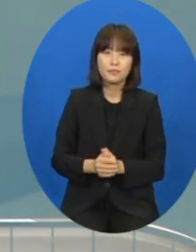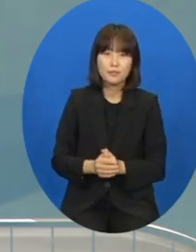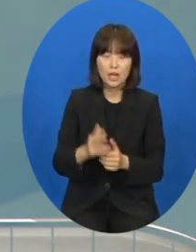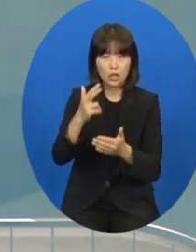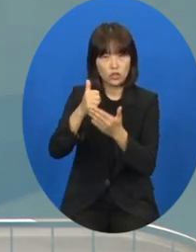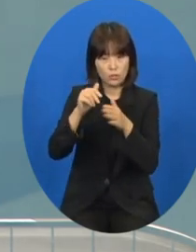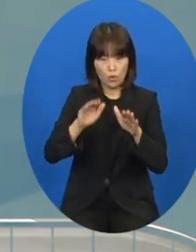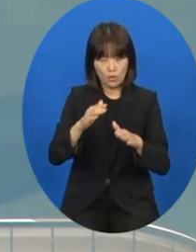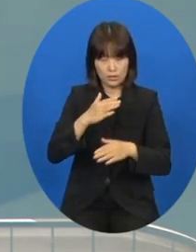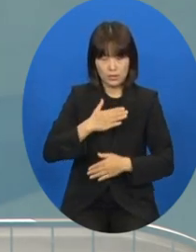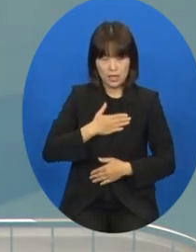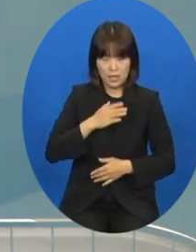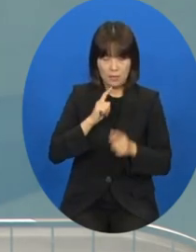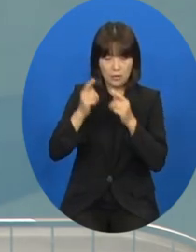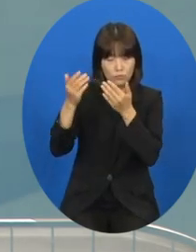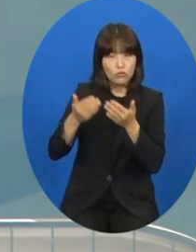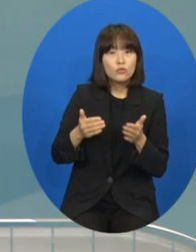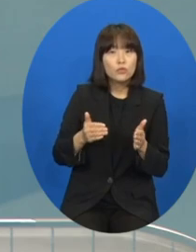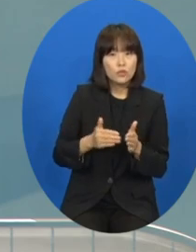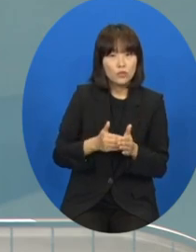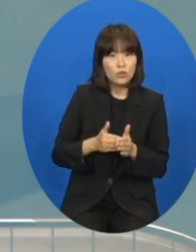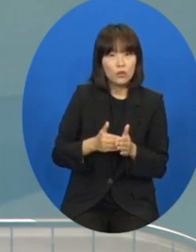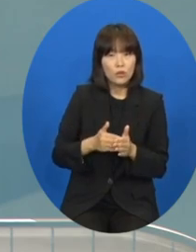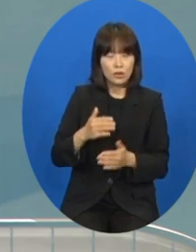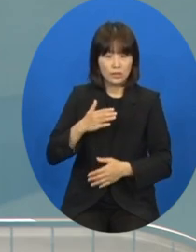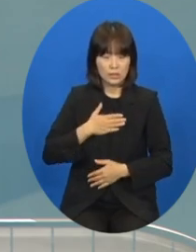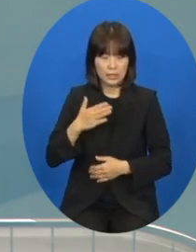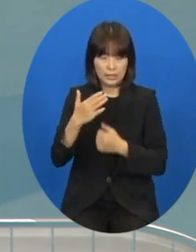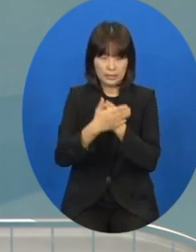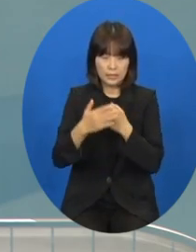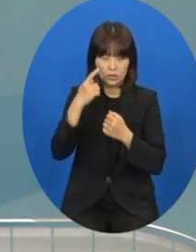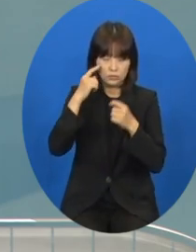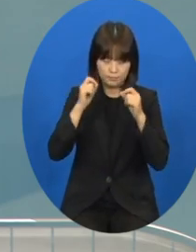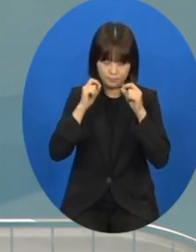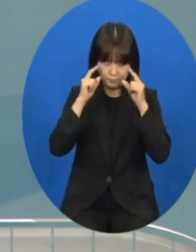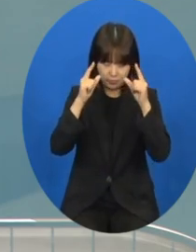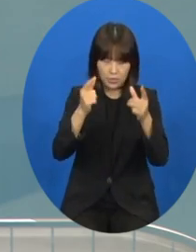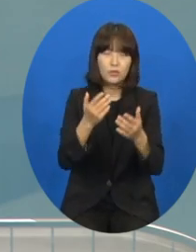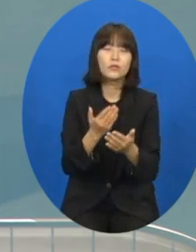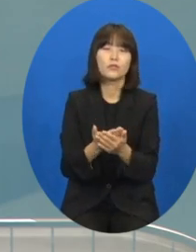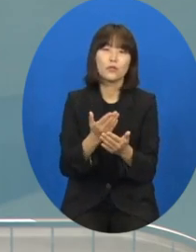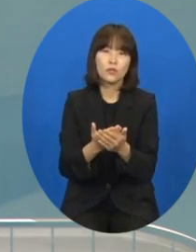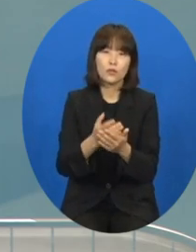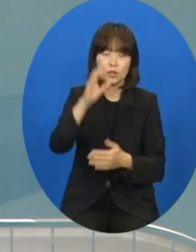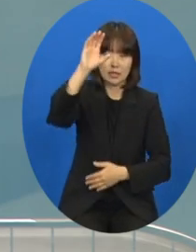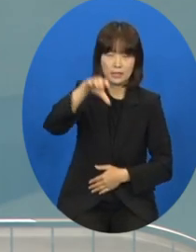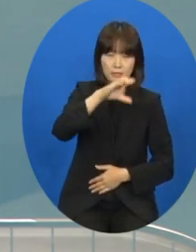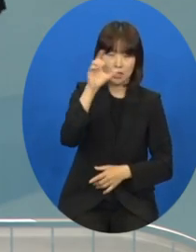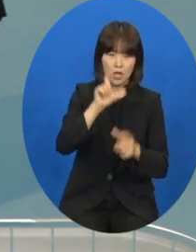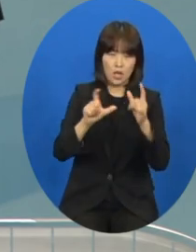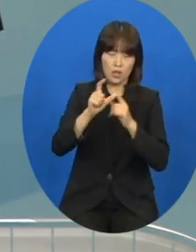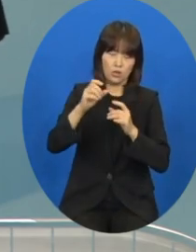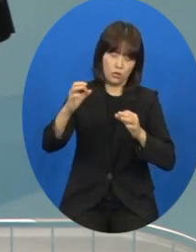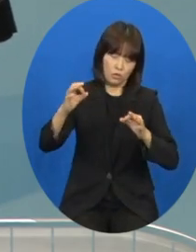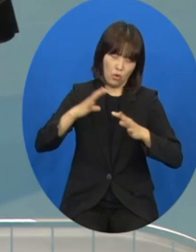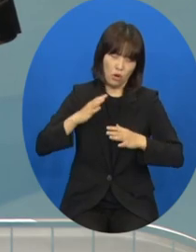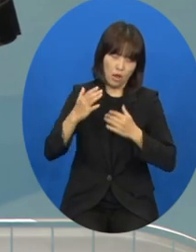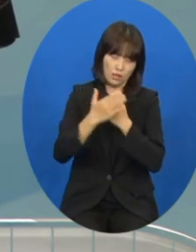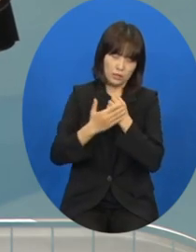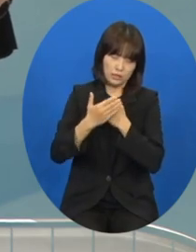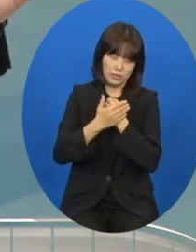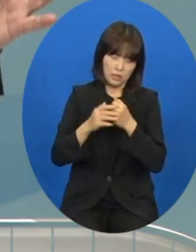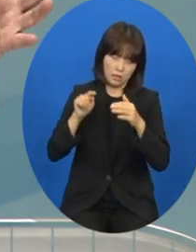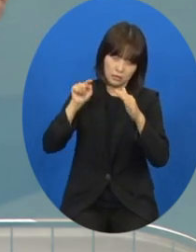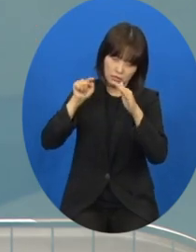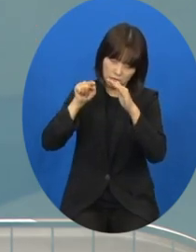오늘 제게 말씀을 주셨는데 제게 은혜의 눈을 더 열어주시기 바랍니다. 십자가의 더 놀라운 은혜로 나가게 해주시기